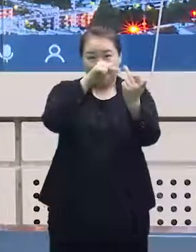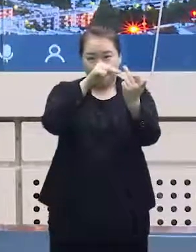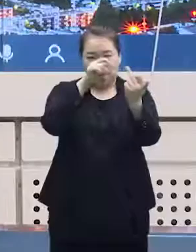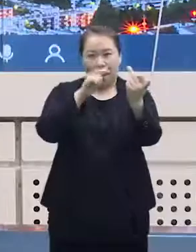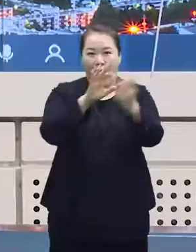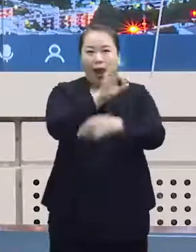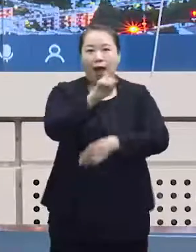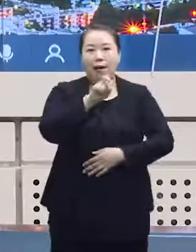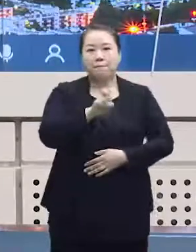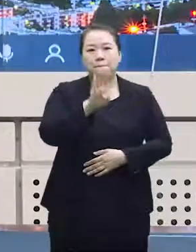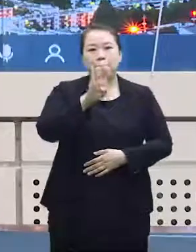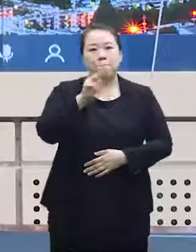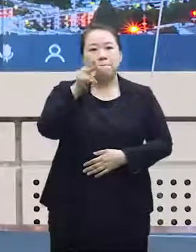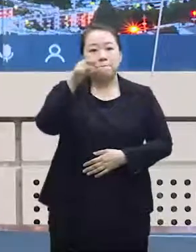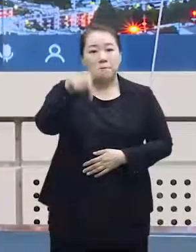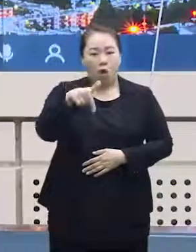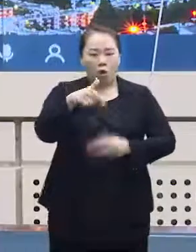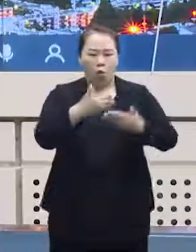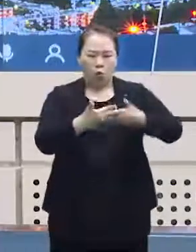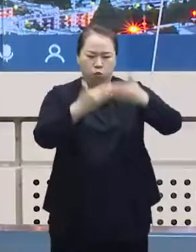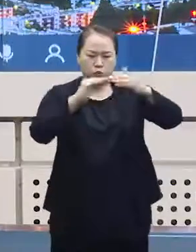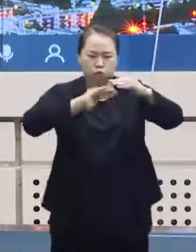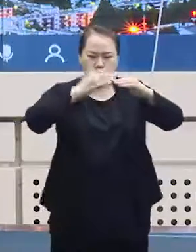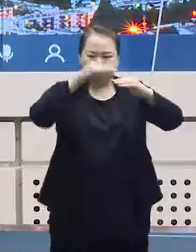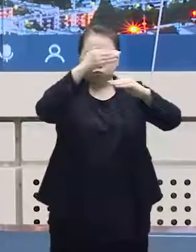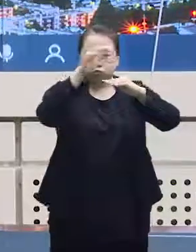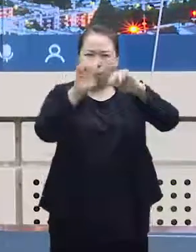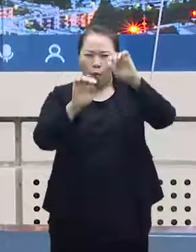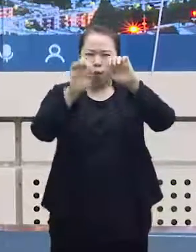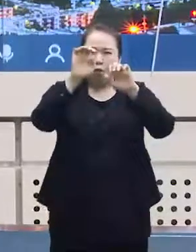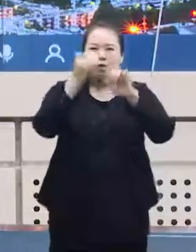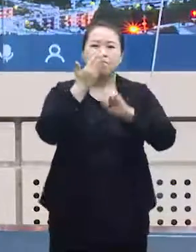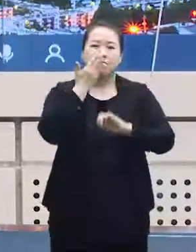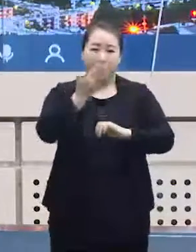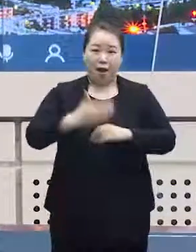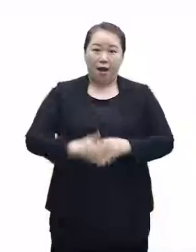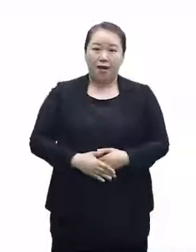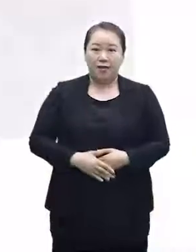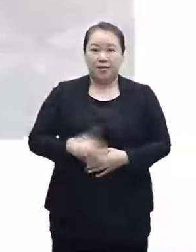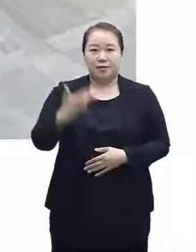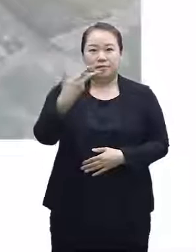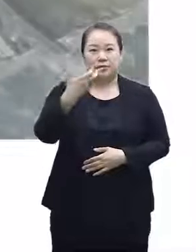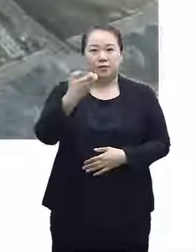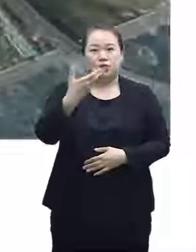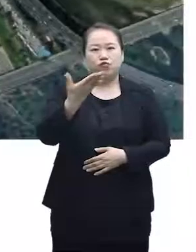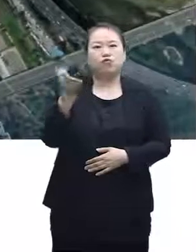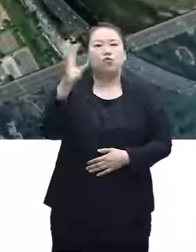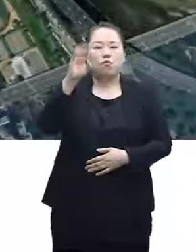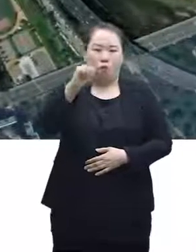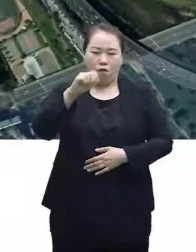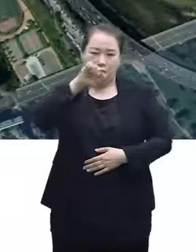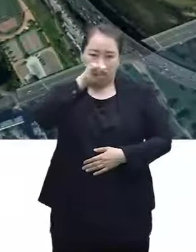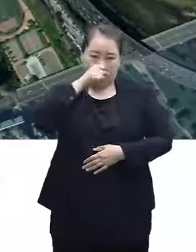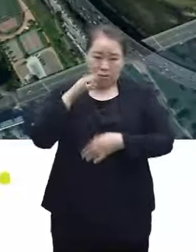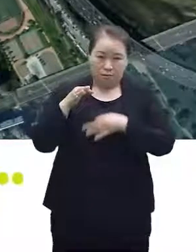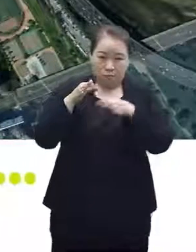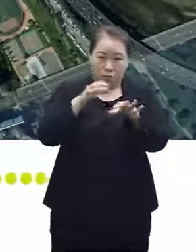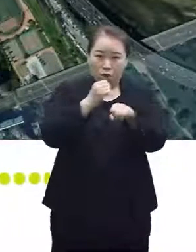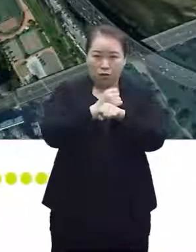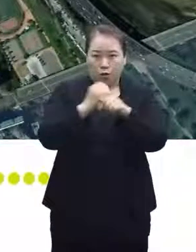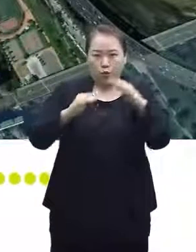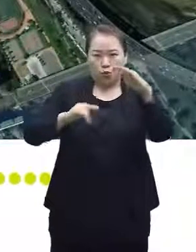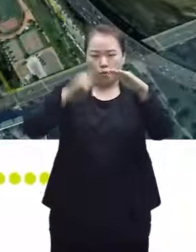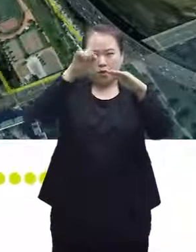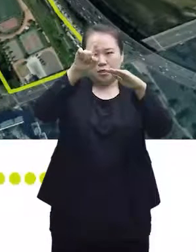클라이밍을 즐기실 수 있게 될 것입니다. 우리 강남구는 현재 79억 원의 예산을 투입해서 높이